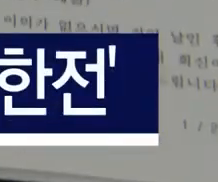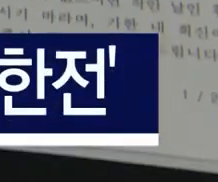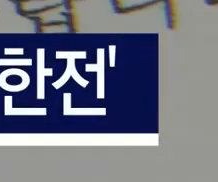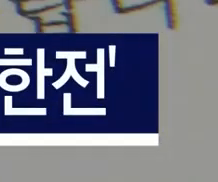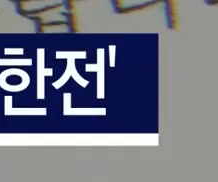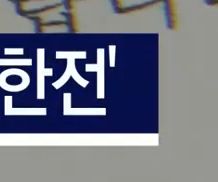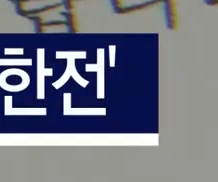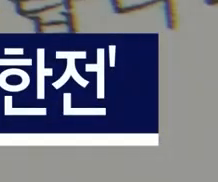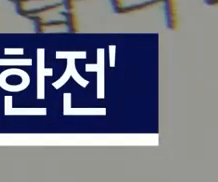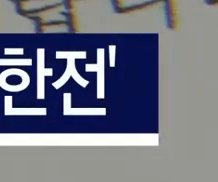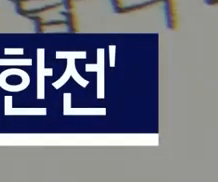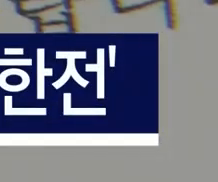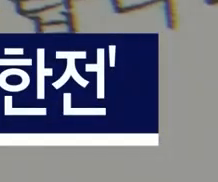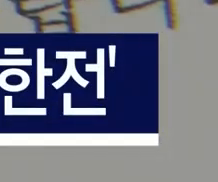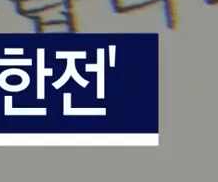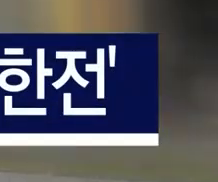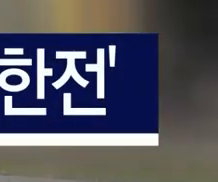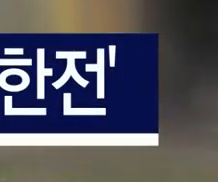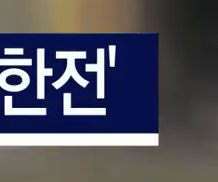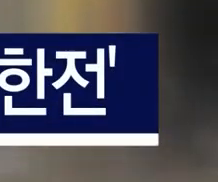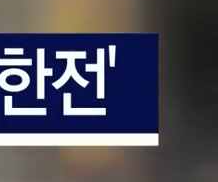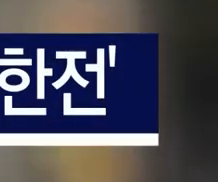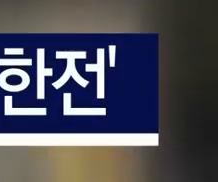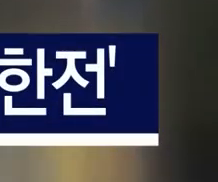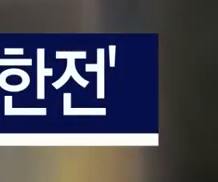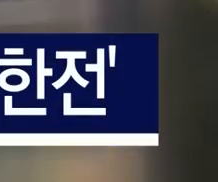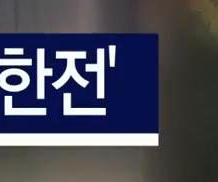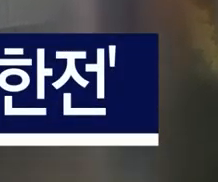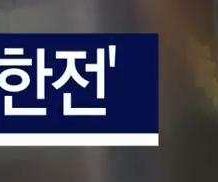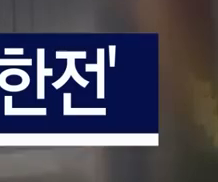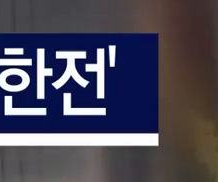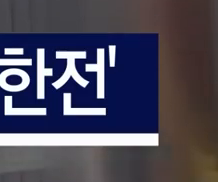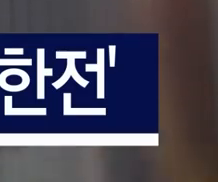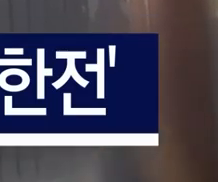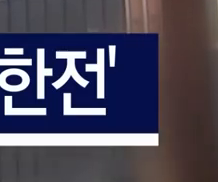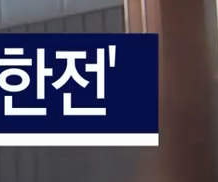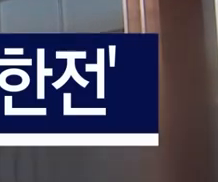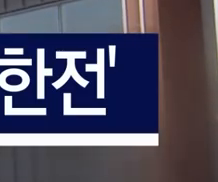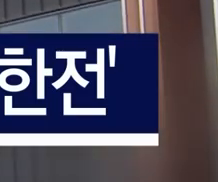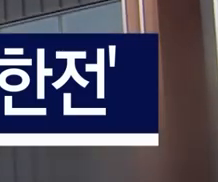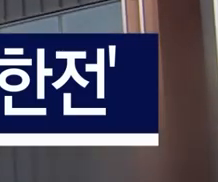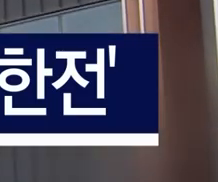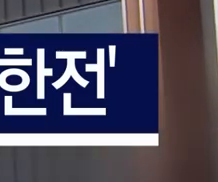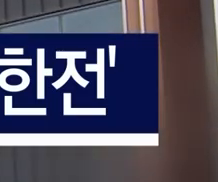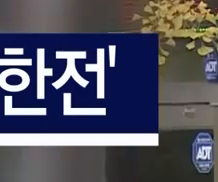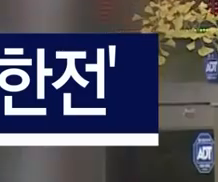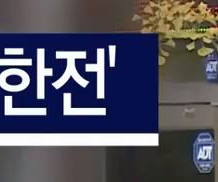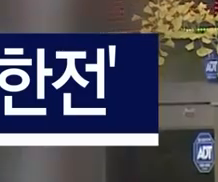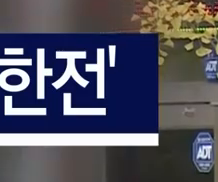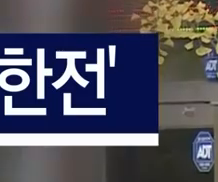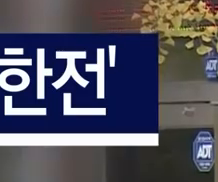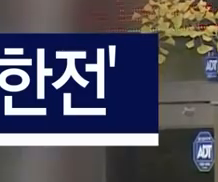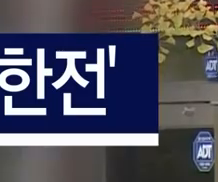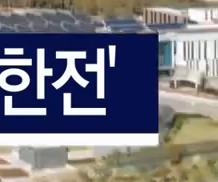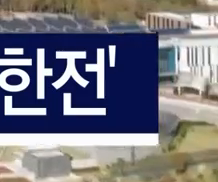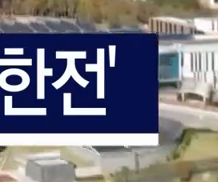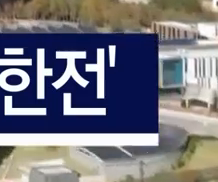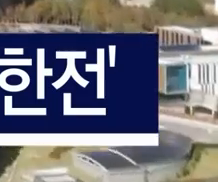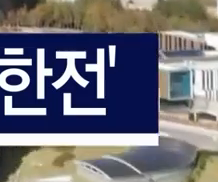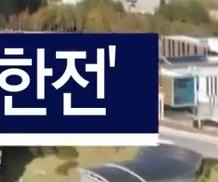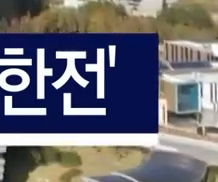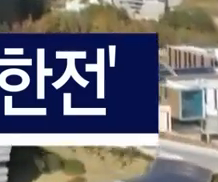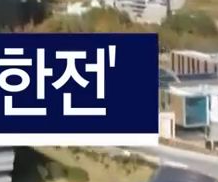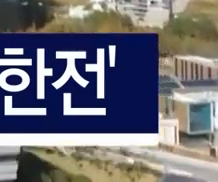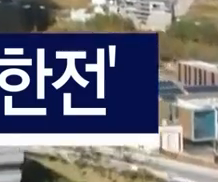한국전력이 전력 사용량 측정이 잘못됐다며 두 번이나 추가 전기요금을 내라고 요구했습니다. 한전은 실수를